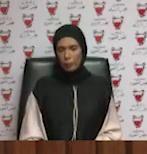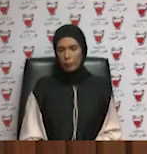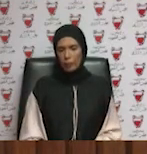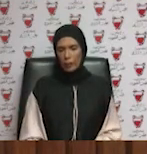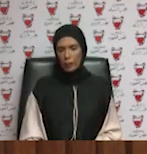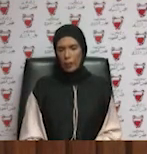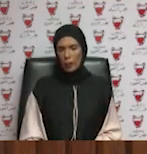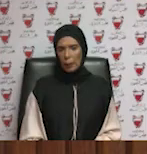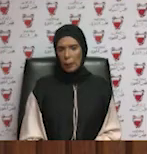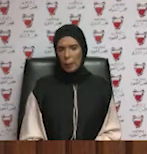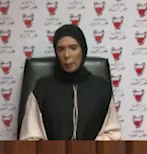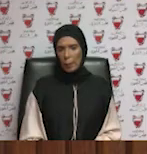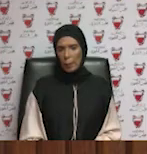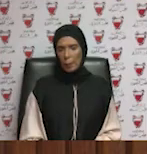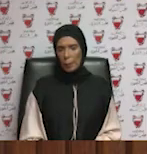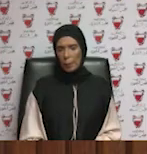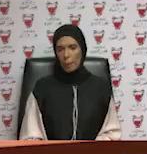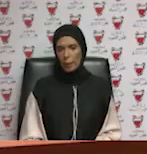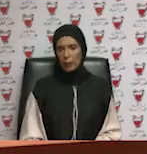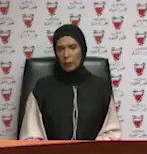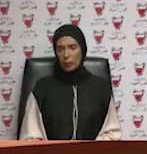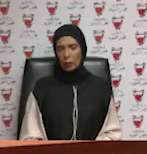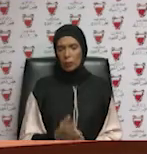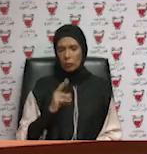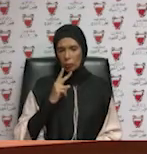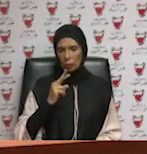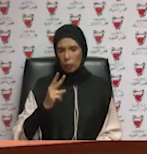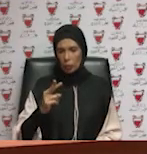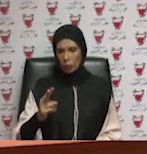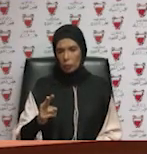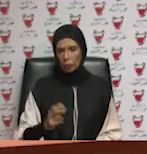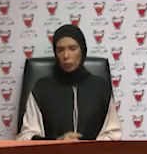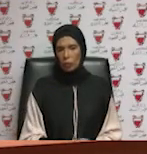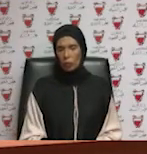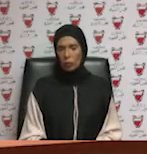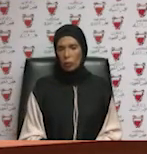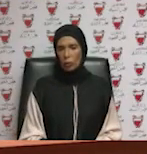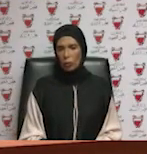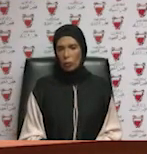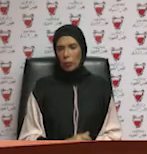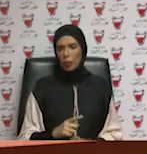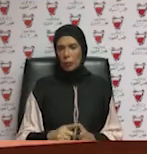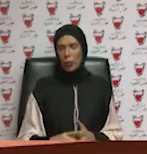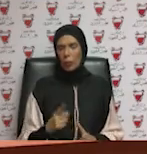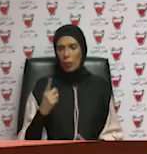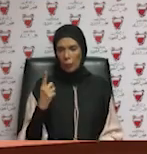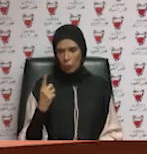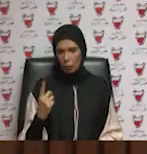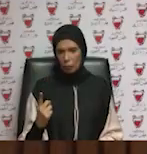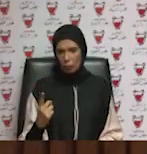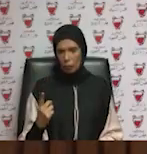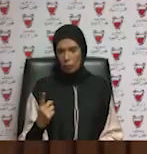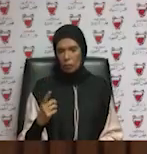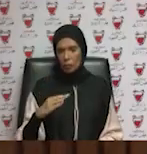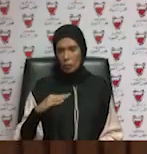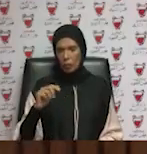بأن الكلام اللي ورد على لسان الأخ النائب الأول الأخ جمال